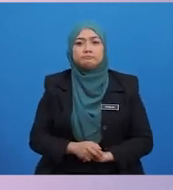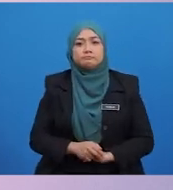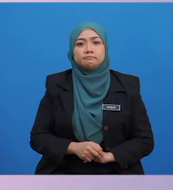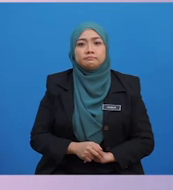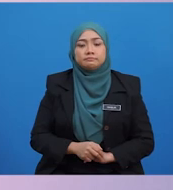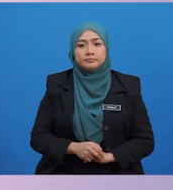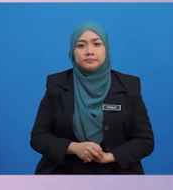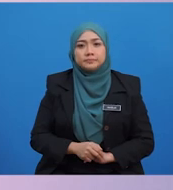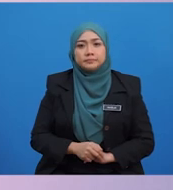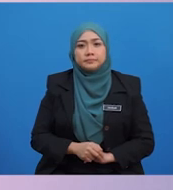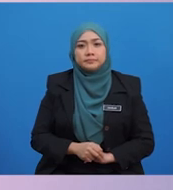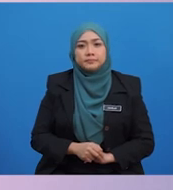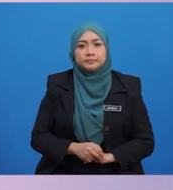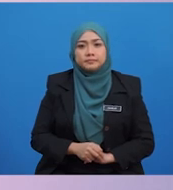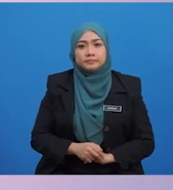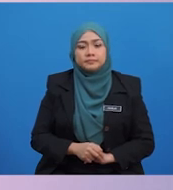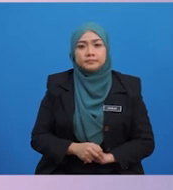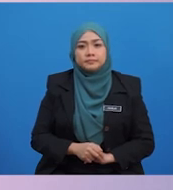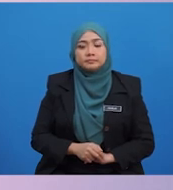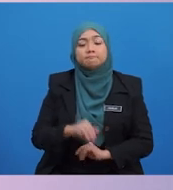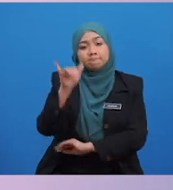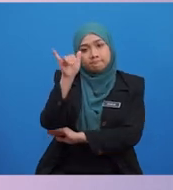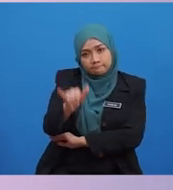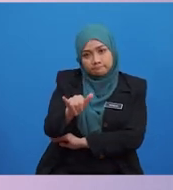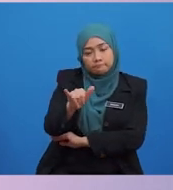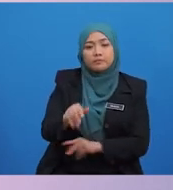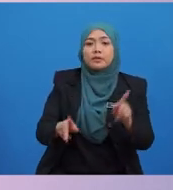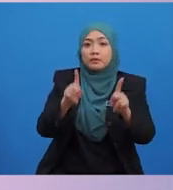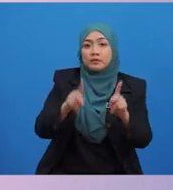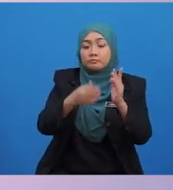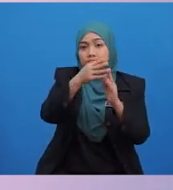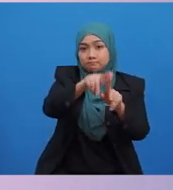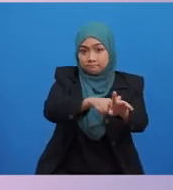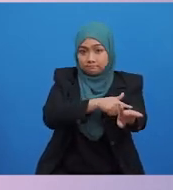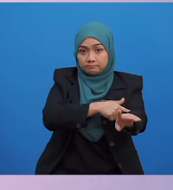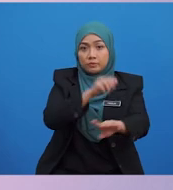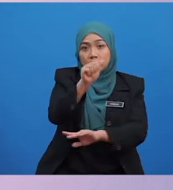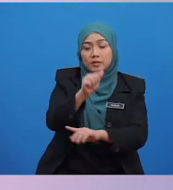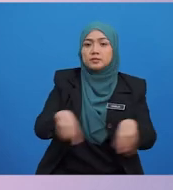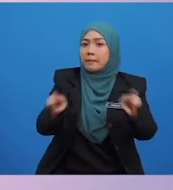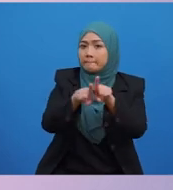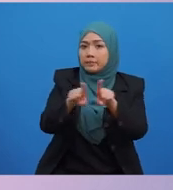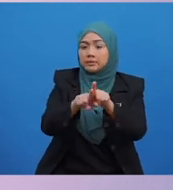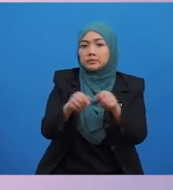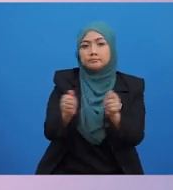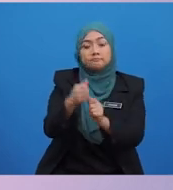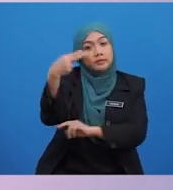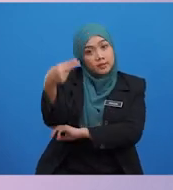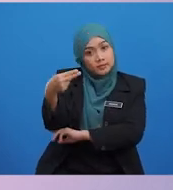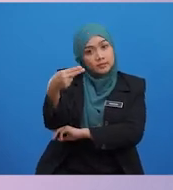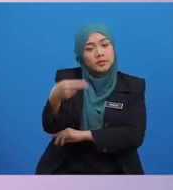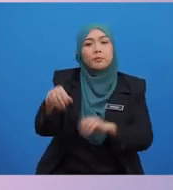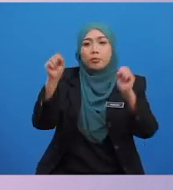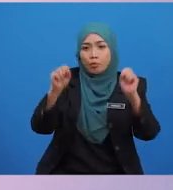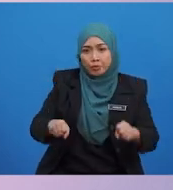071 cm ya jika panjang x = a maka kita